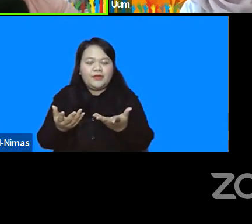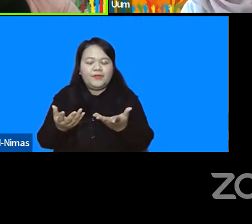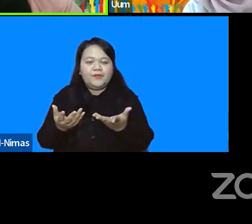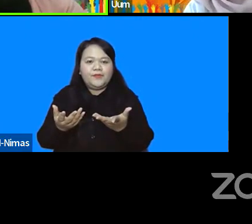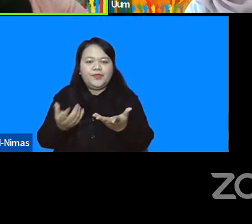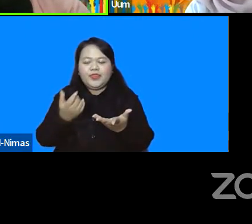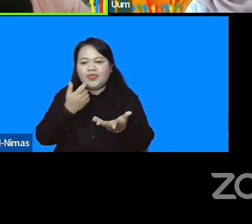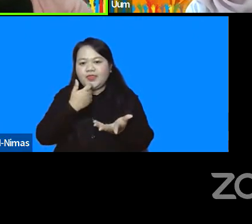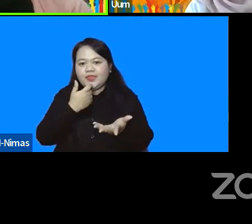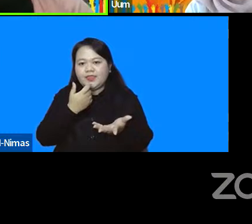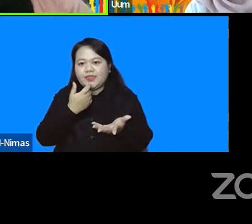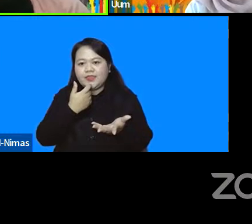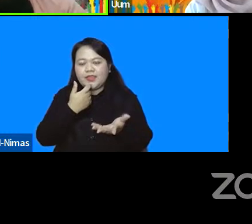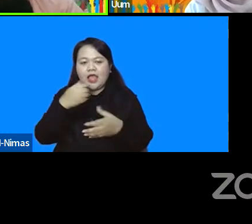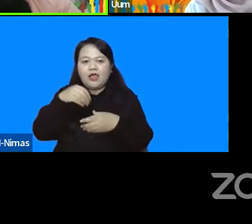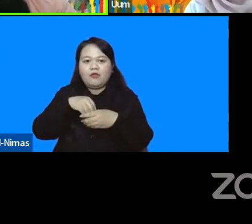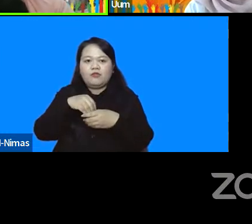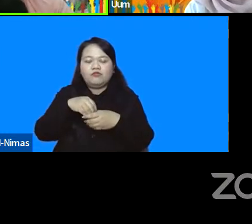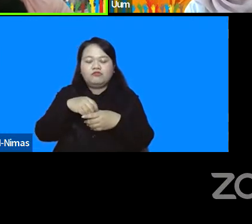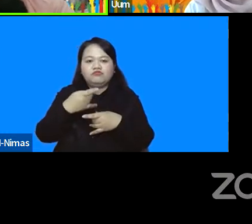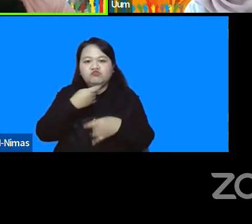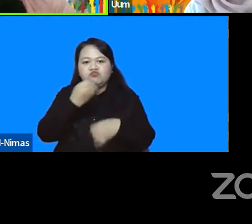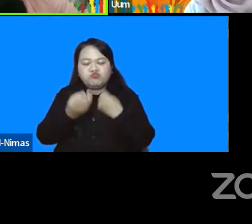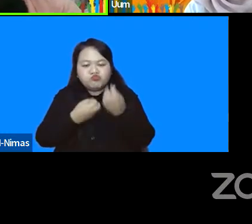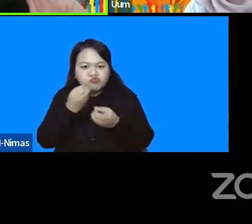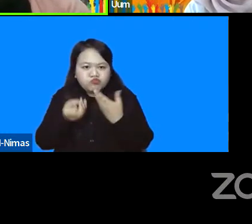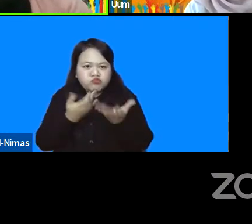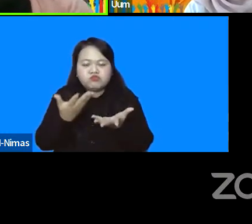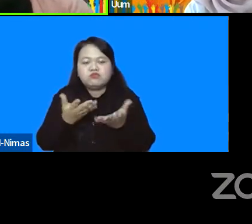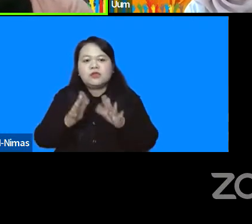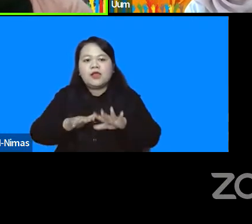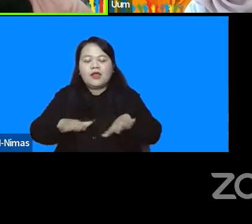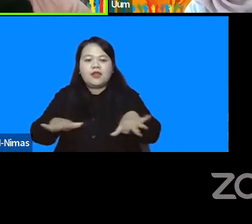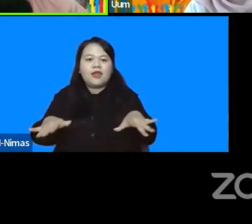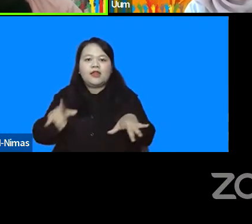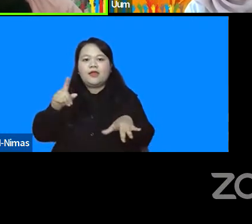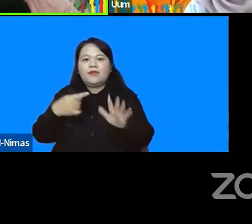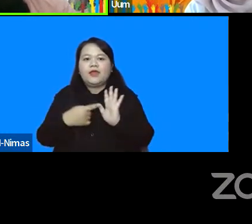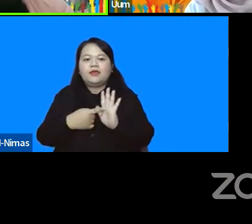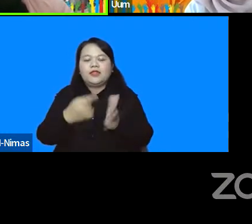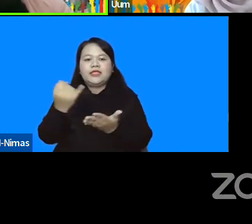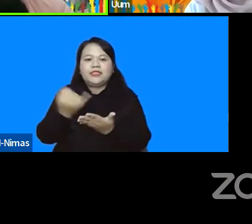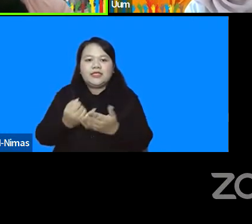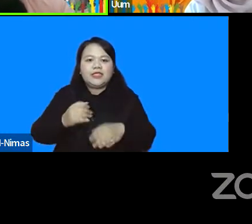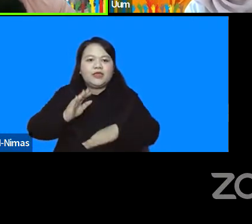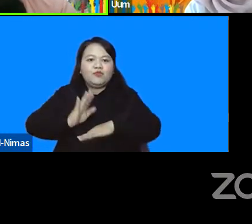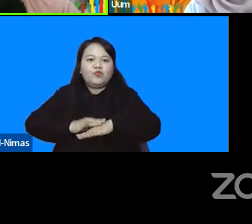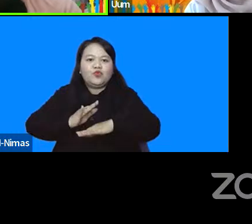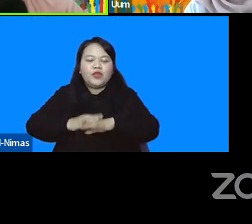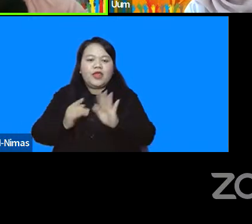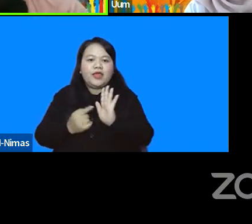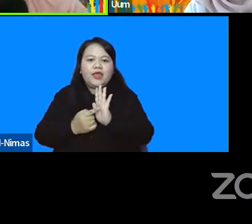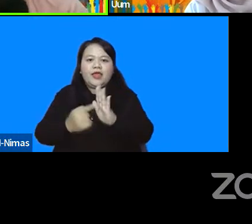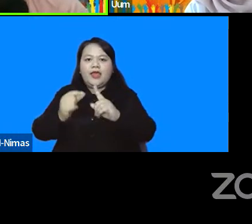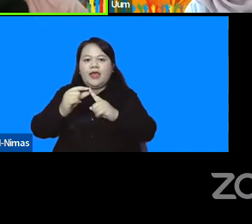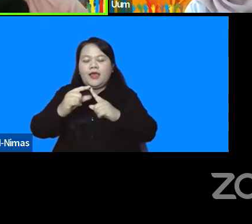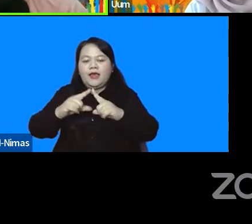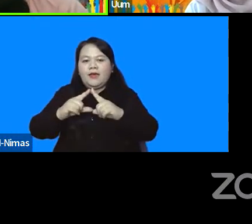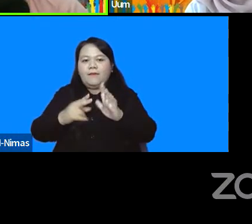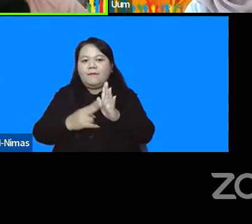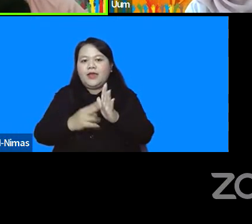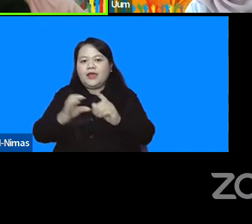eh, model penyampaian penyampaian suara anak melalui pertunjukan seni dan budaya pada pagelaran Pancasora